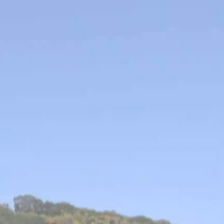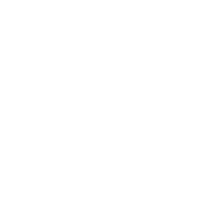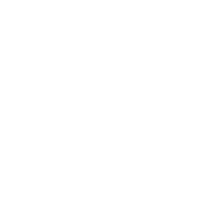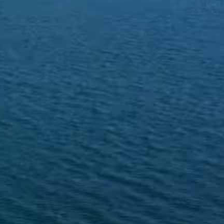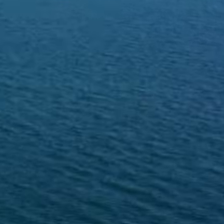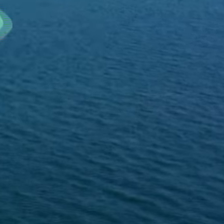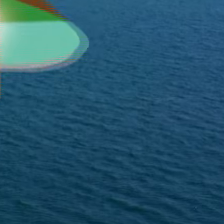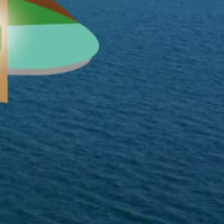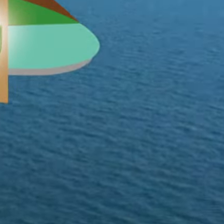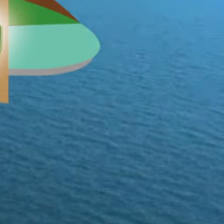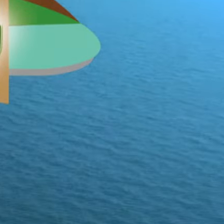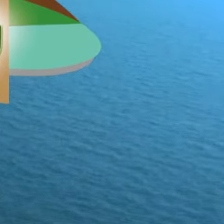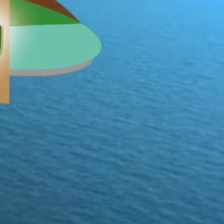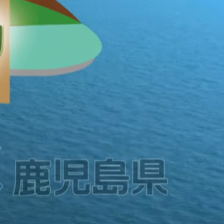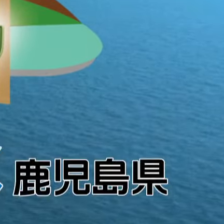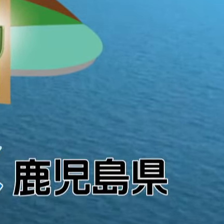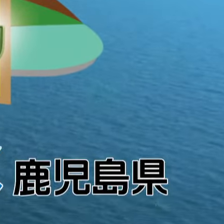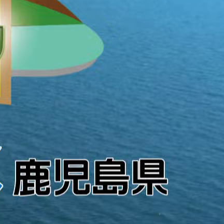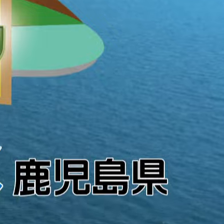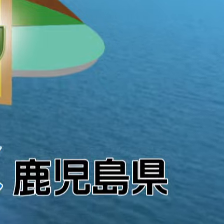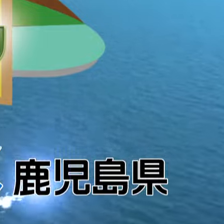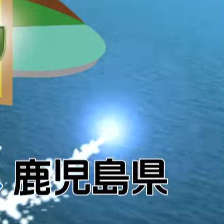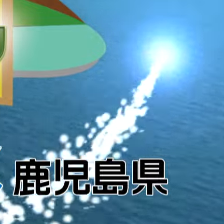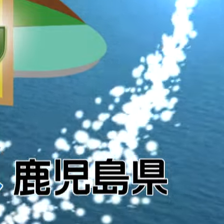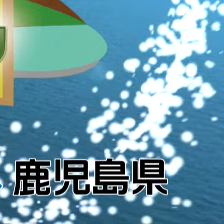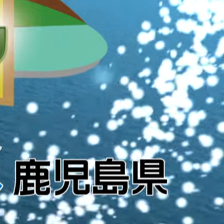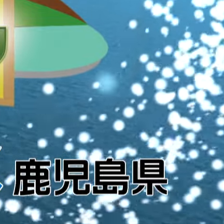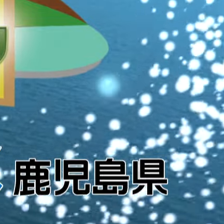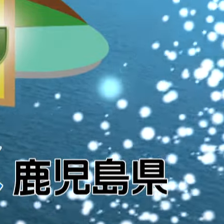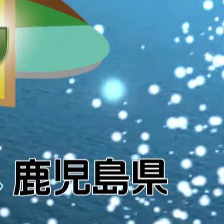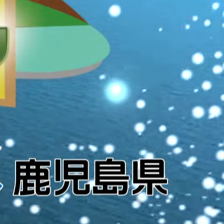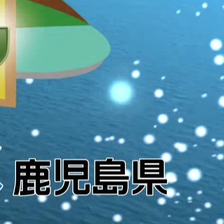前原龍二の前向きチャンネル。